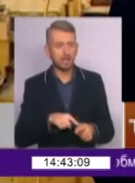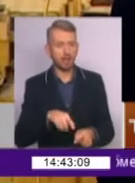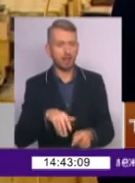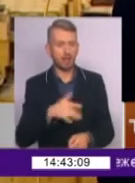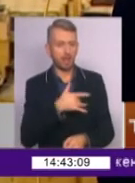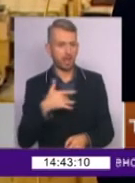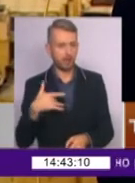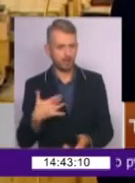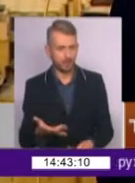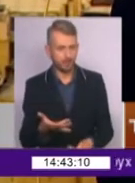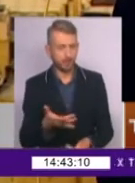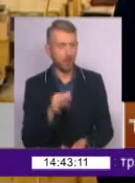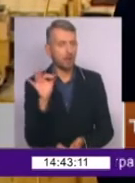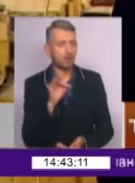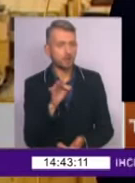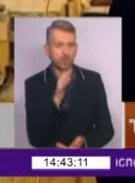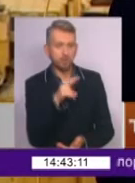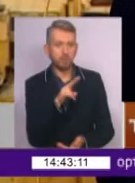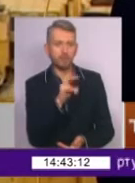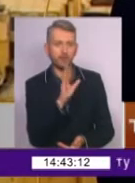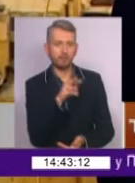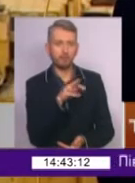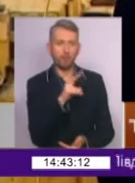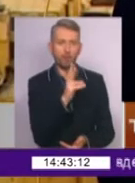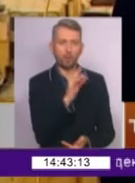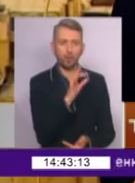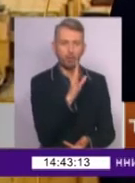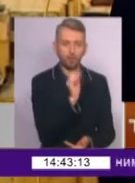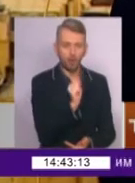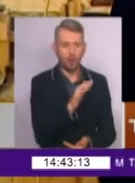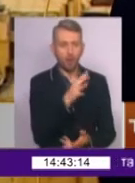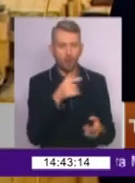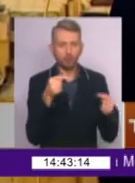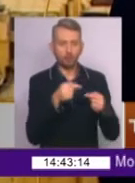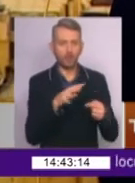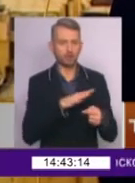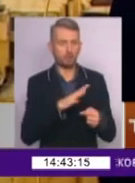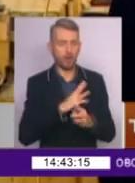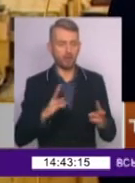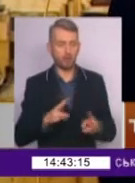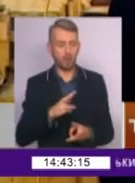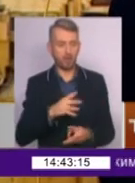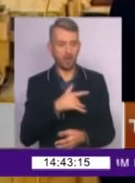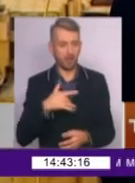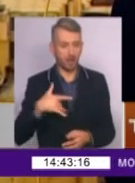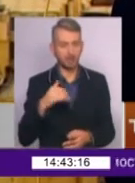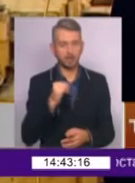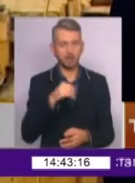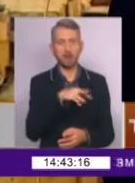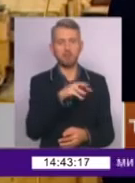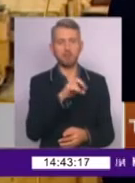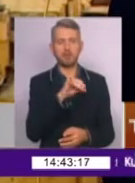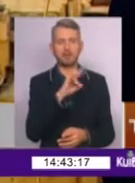Тобто часто при пневмококовій гемофільній інфекції спостерігається одночасно менінгіт і запалення легенів. Це як